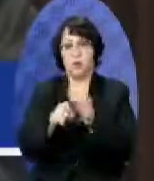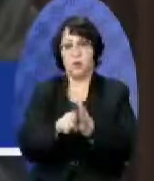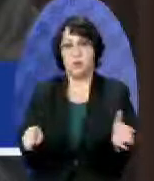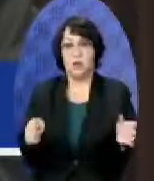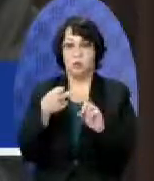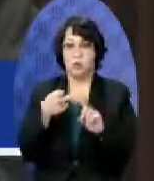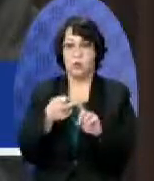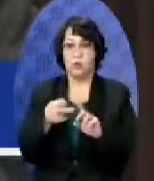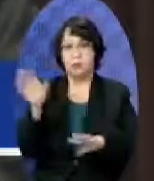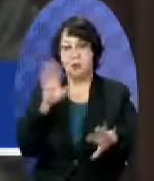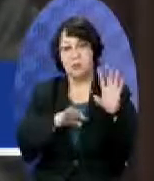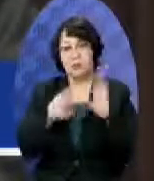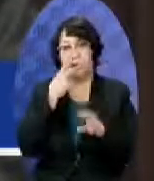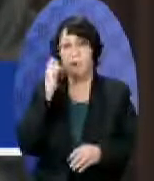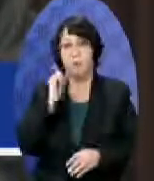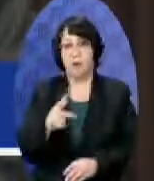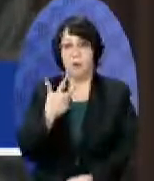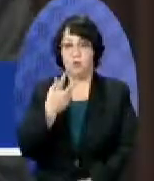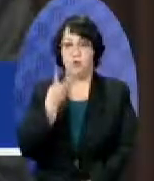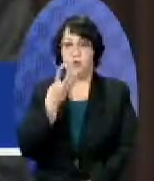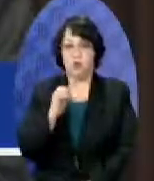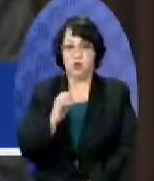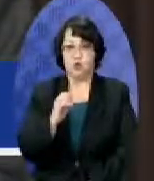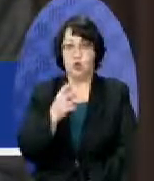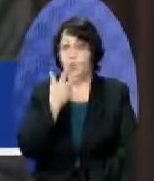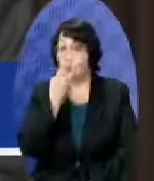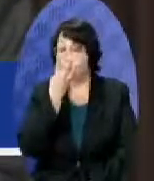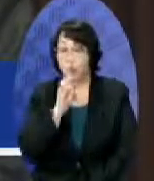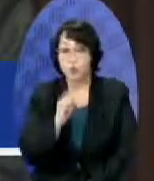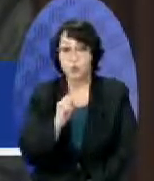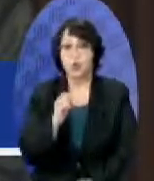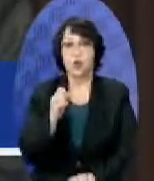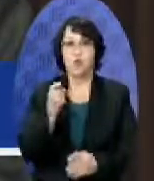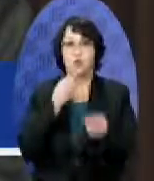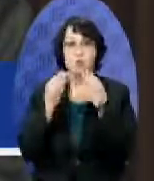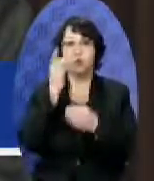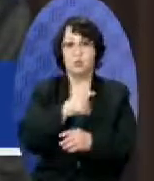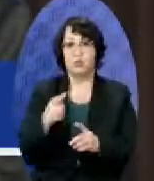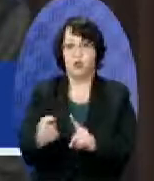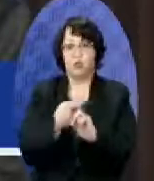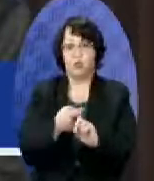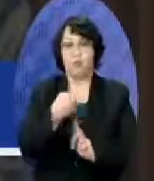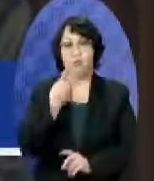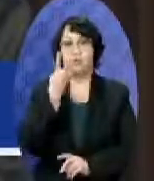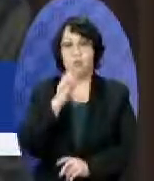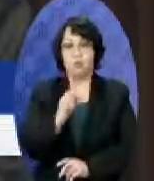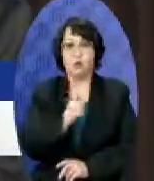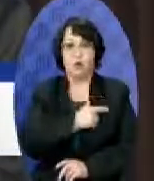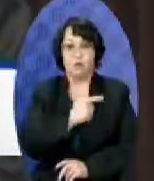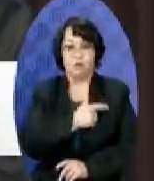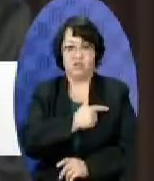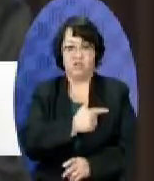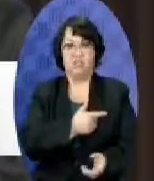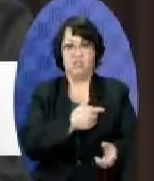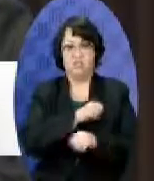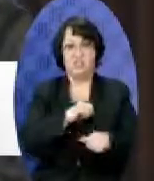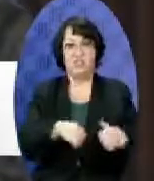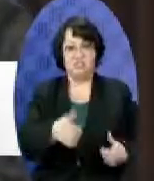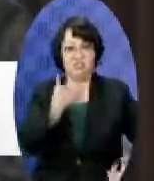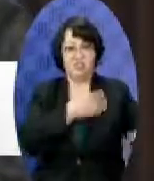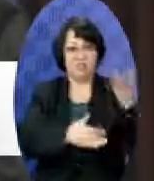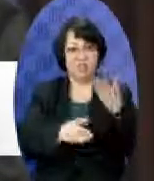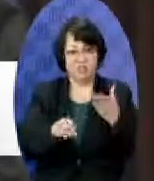бол нэг 340 орчим шүүгч толбогдох 230 орчим гомдол шийдвэрлж байгаа. За өмнөх оныхоо